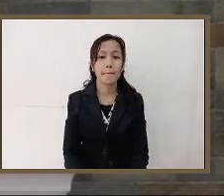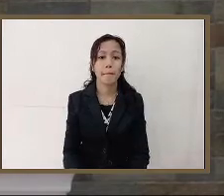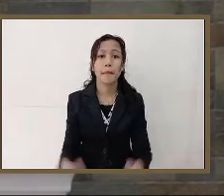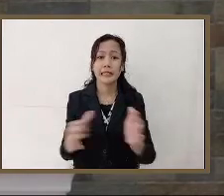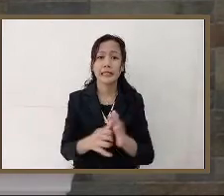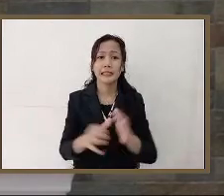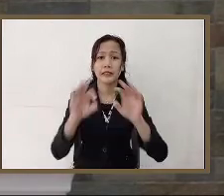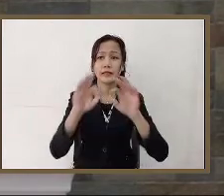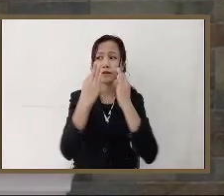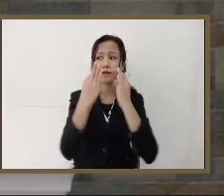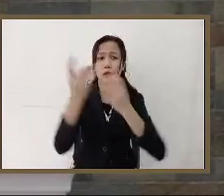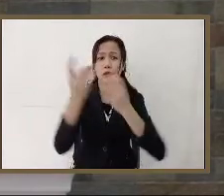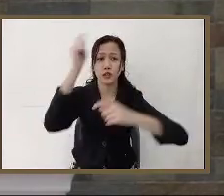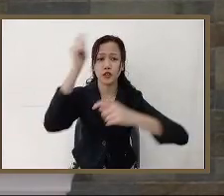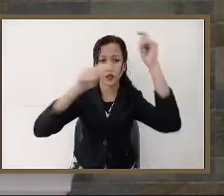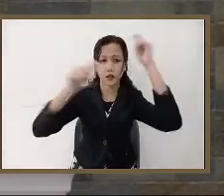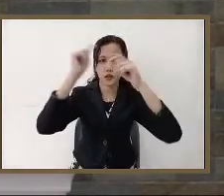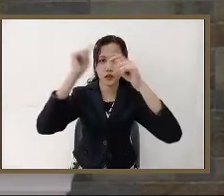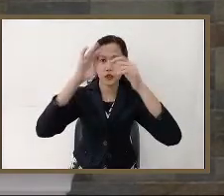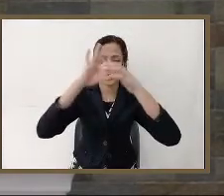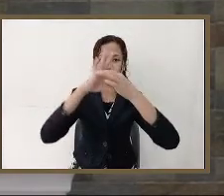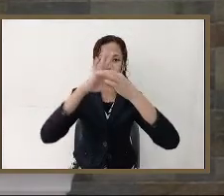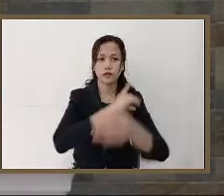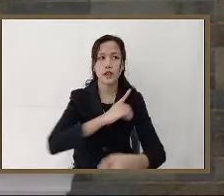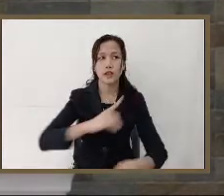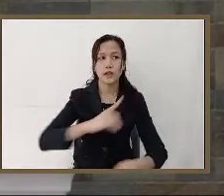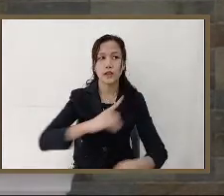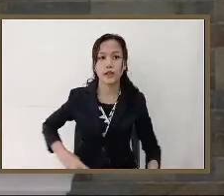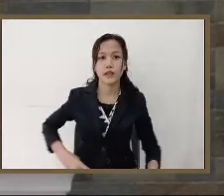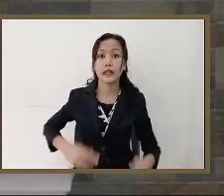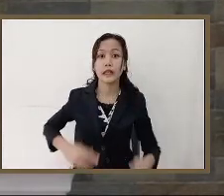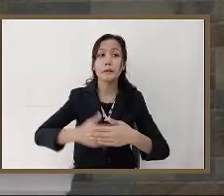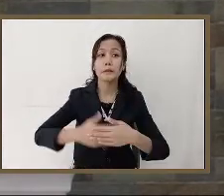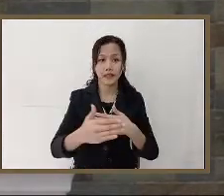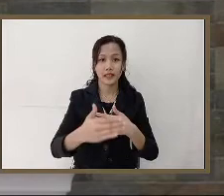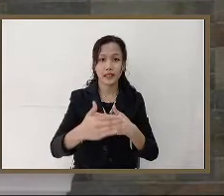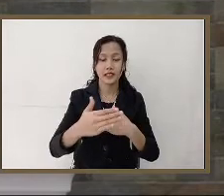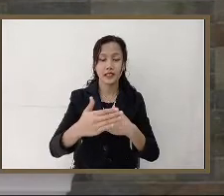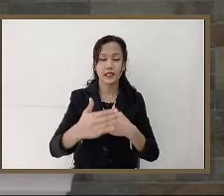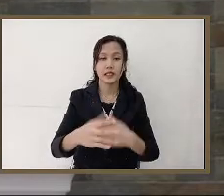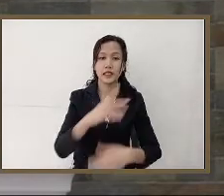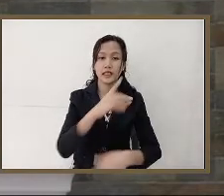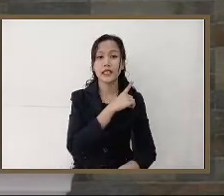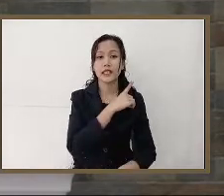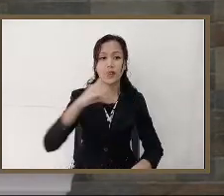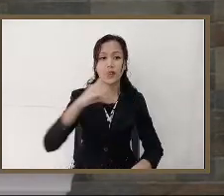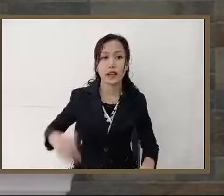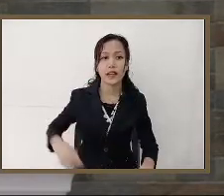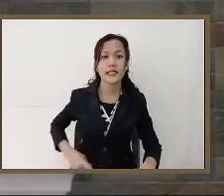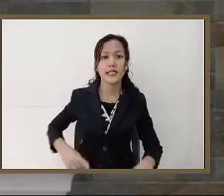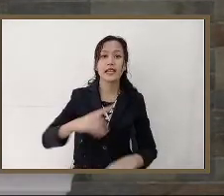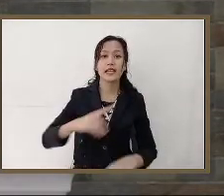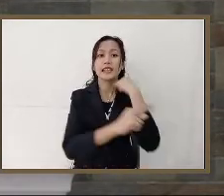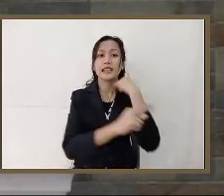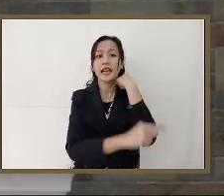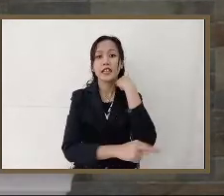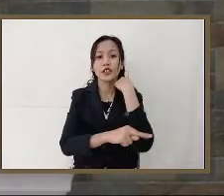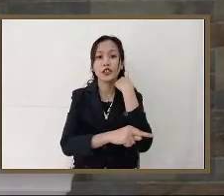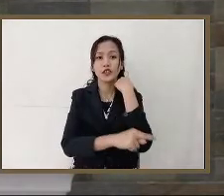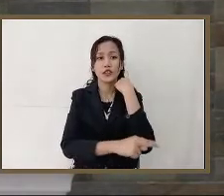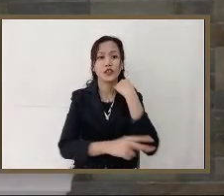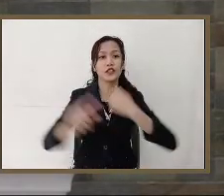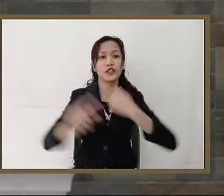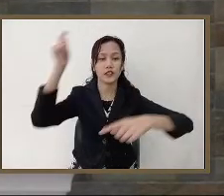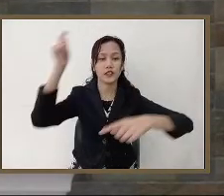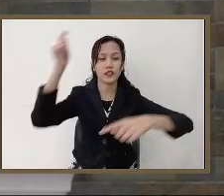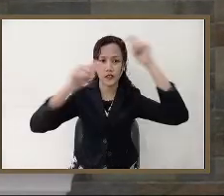trouble ni King David. And then next is David's nation trouble. Family